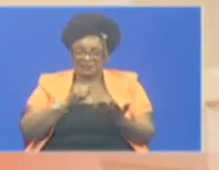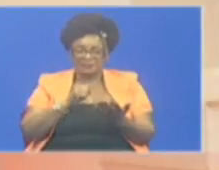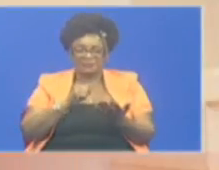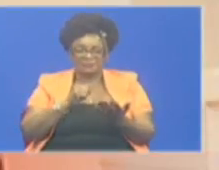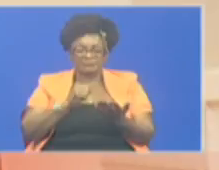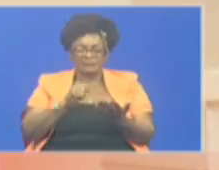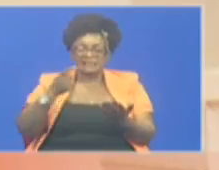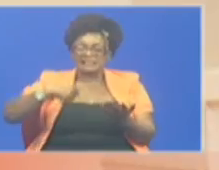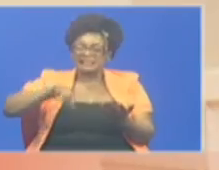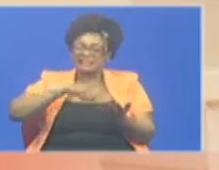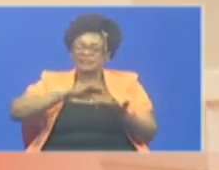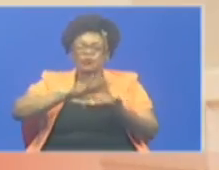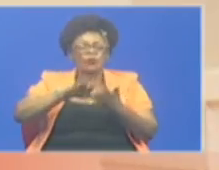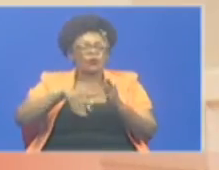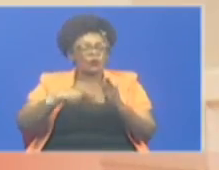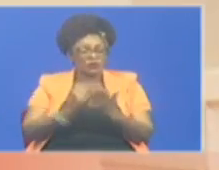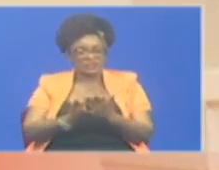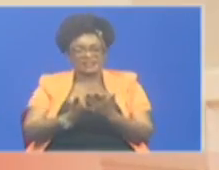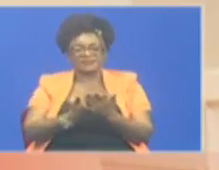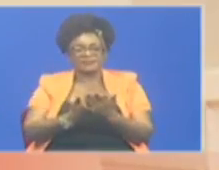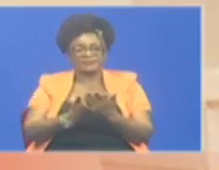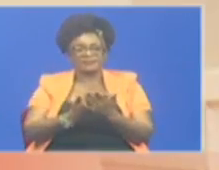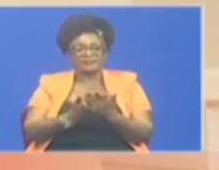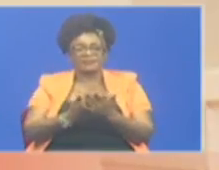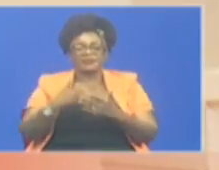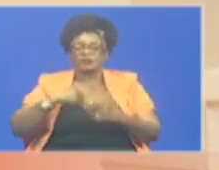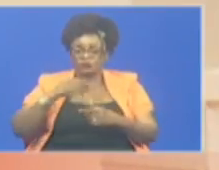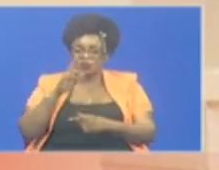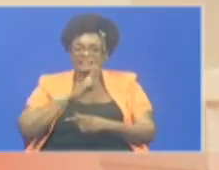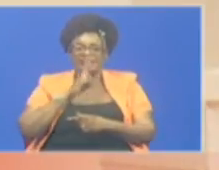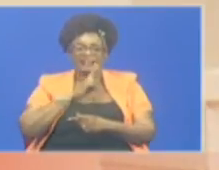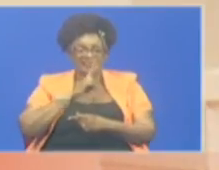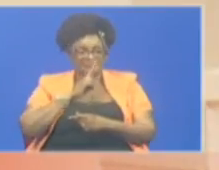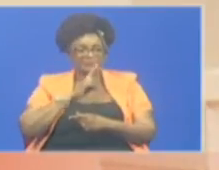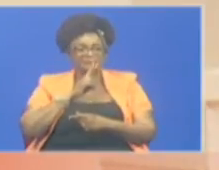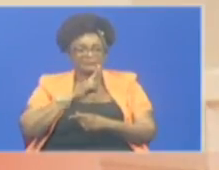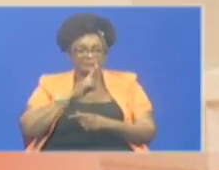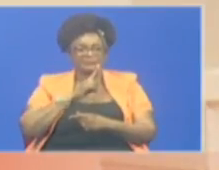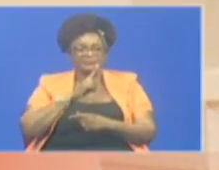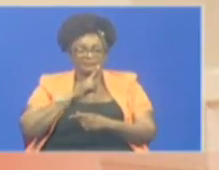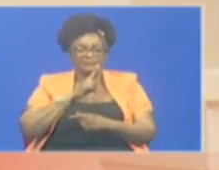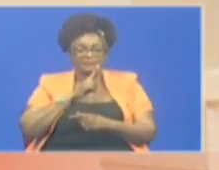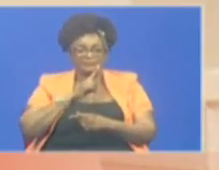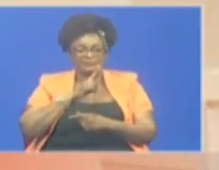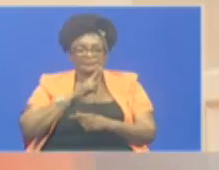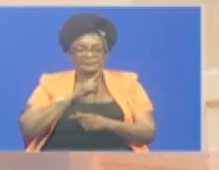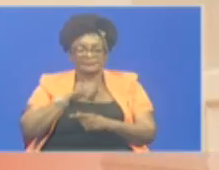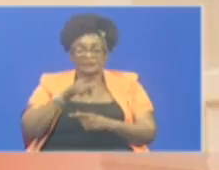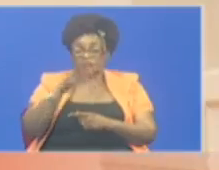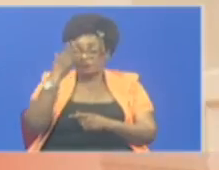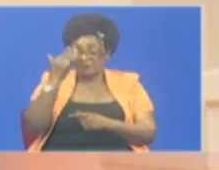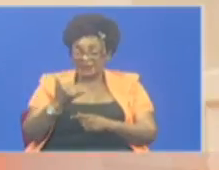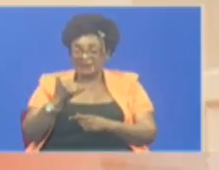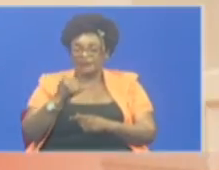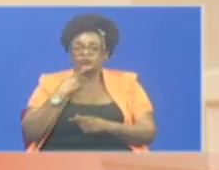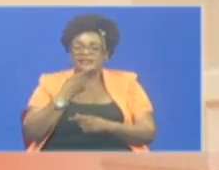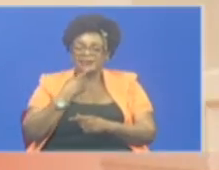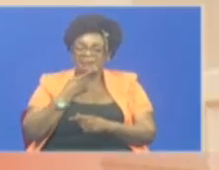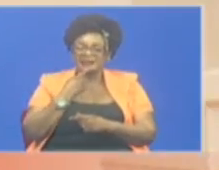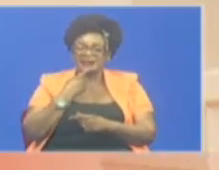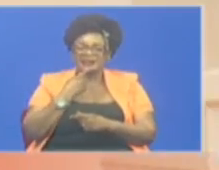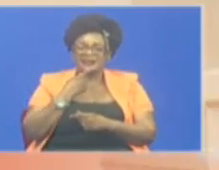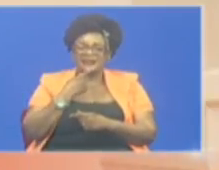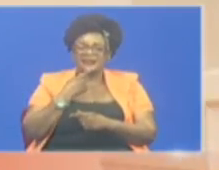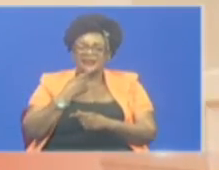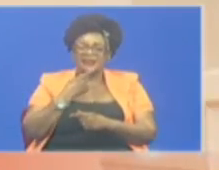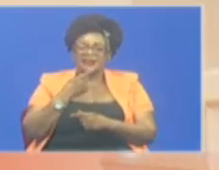Sisi wote tuko hatarini. Na ndipo tuwasema, ni jukumu la kila